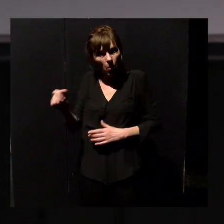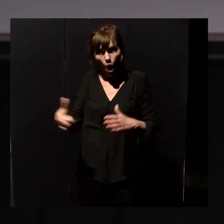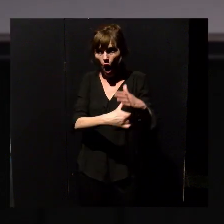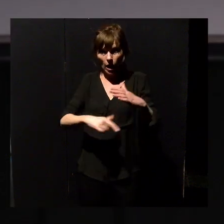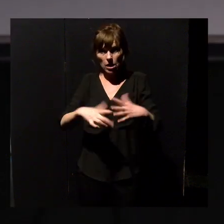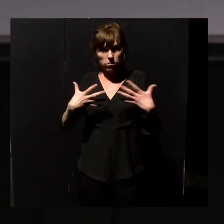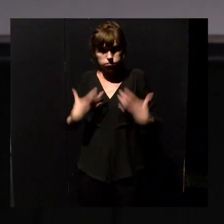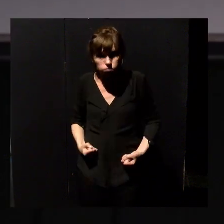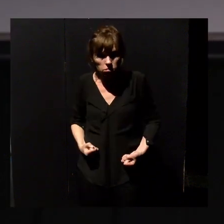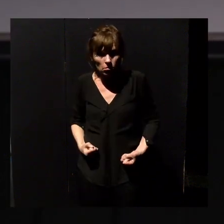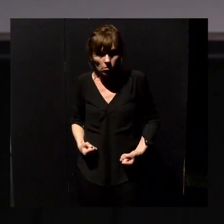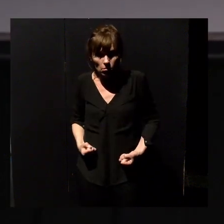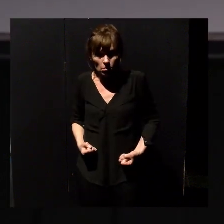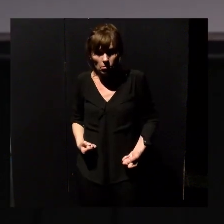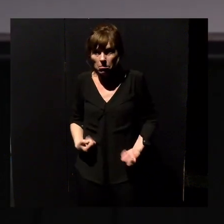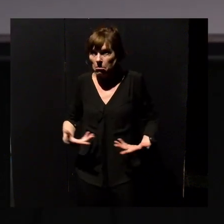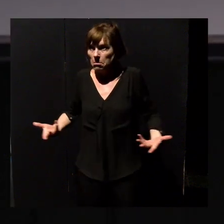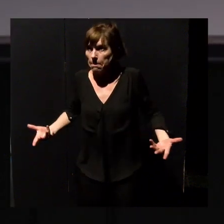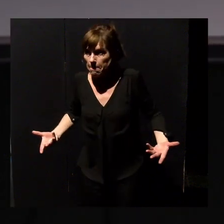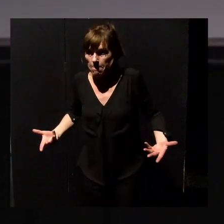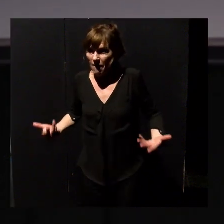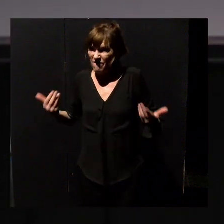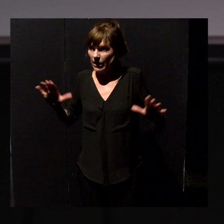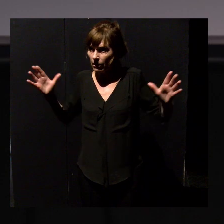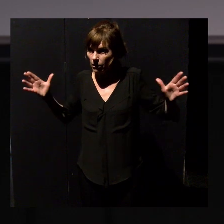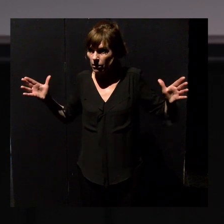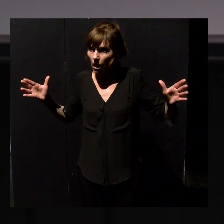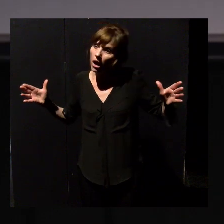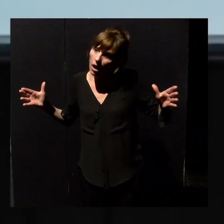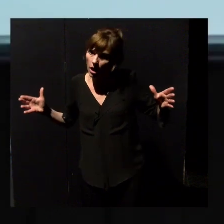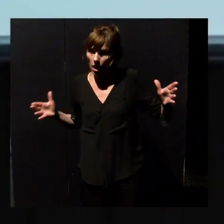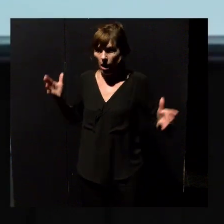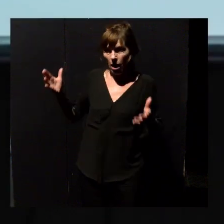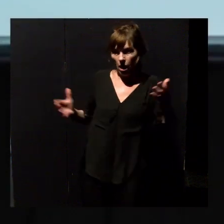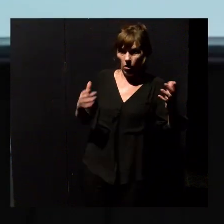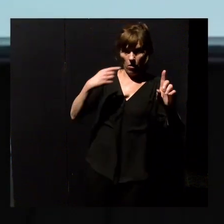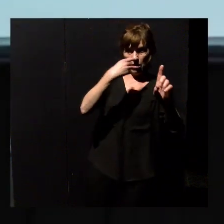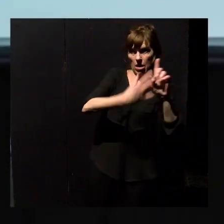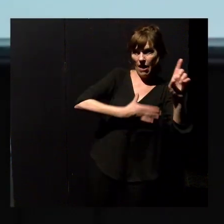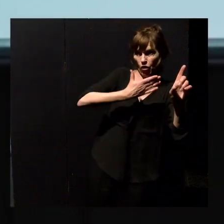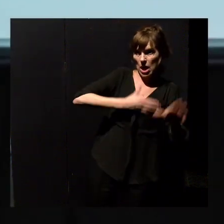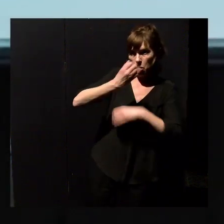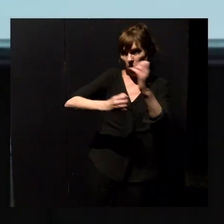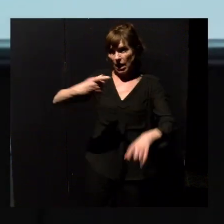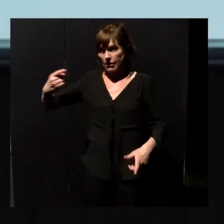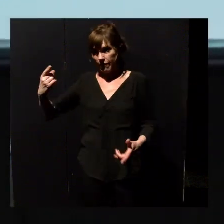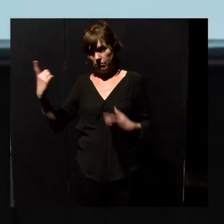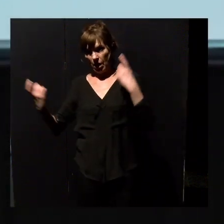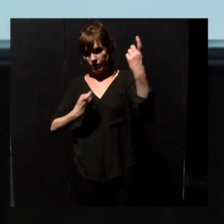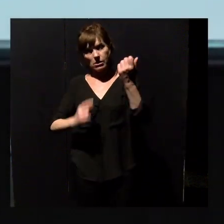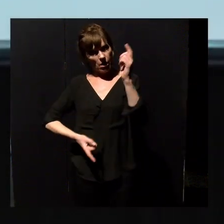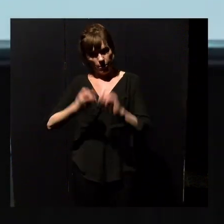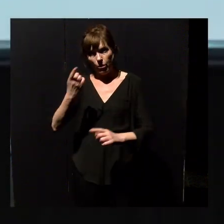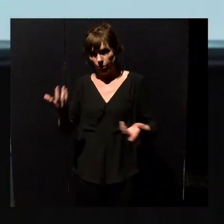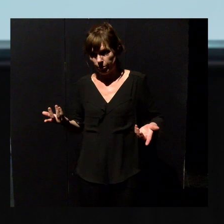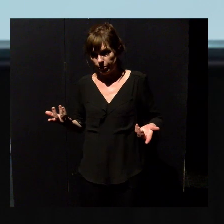définitif. Dans la balance bénéfice-risque, ça se discute. Et donc c'est là qu'intervient ce